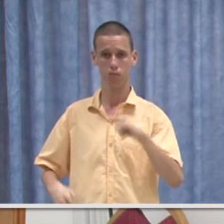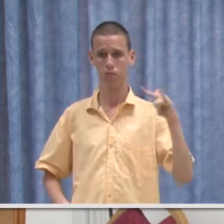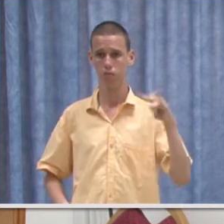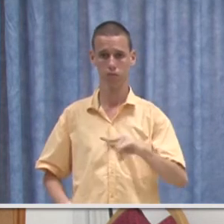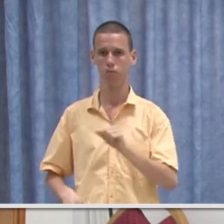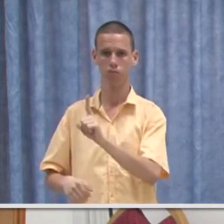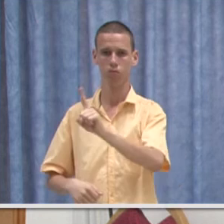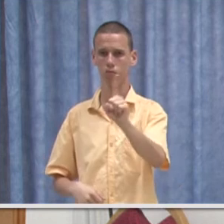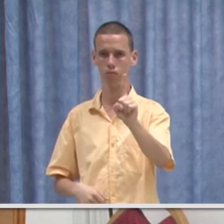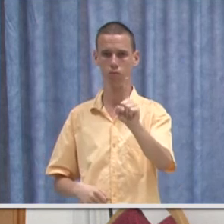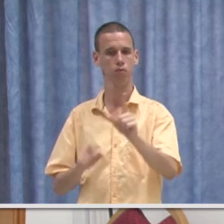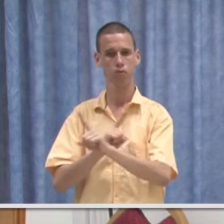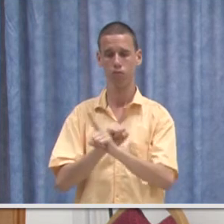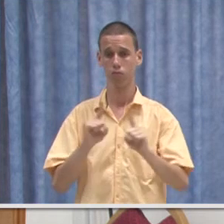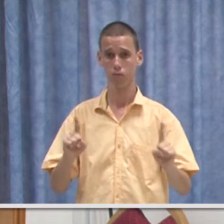possibilité que